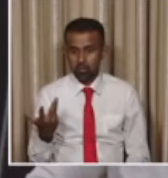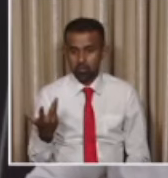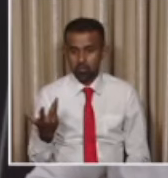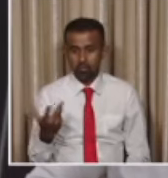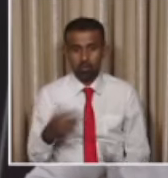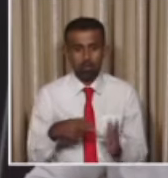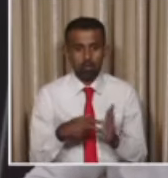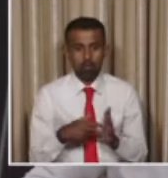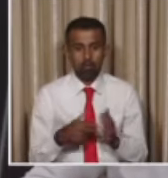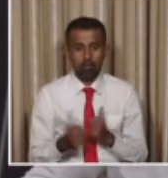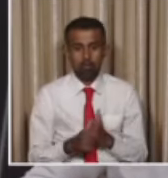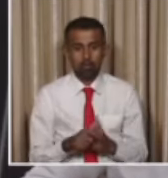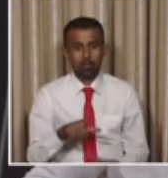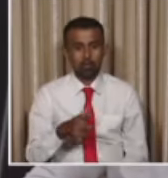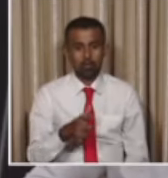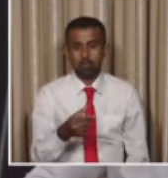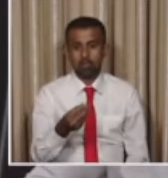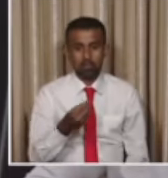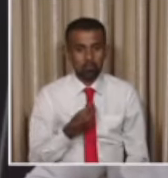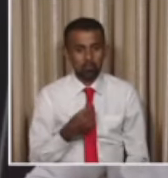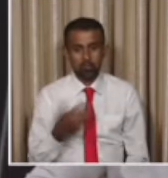අයවැය හදන්න 700 ලැබුණ නැත්තම්,